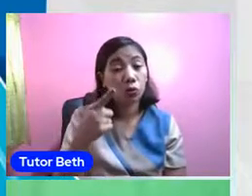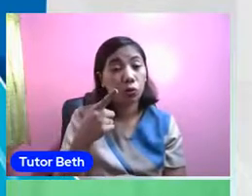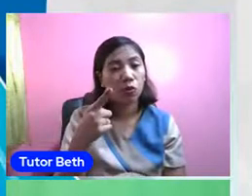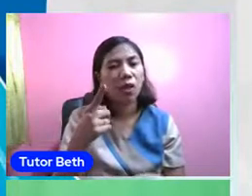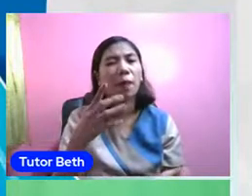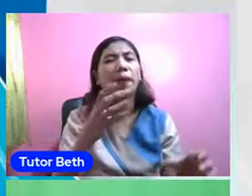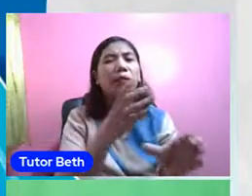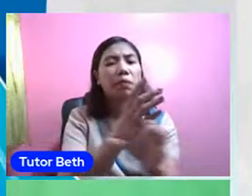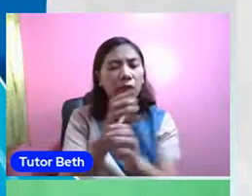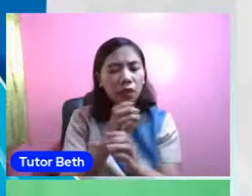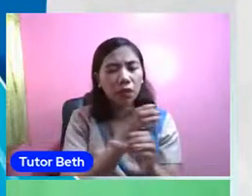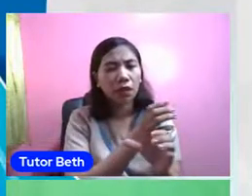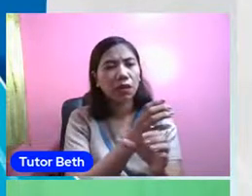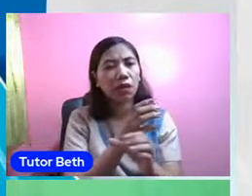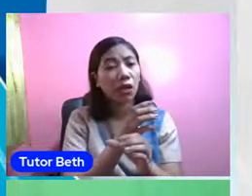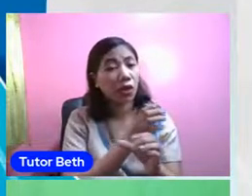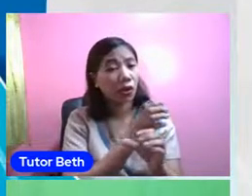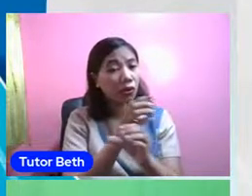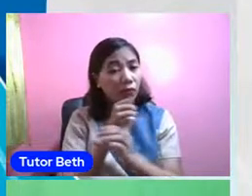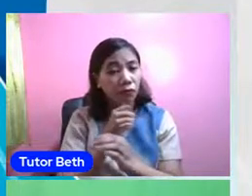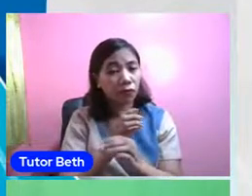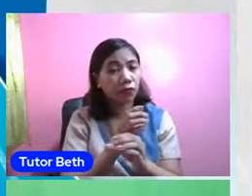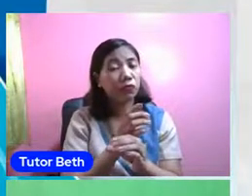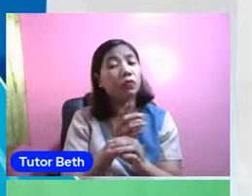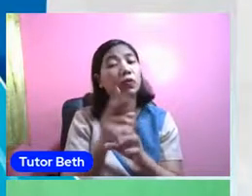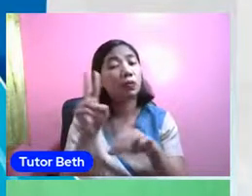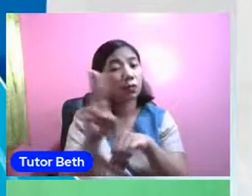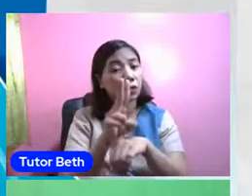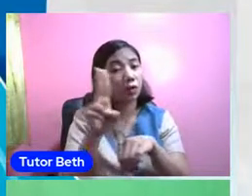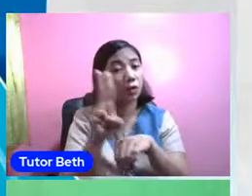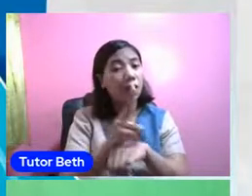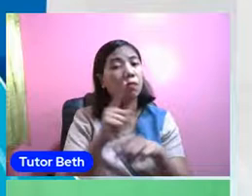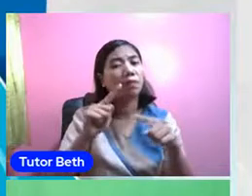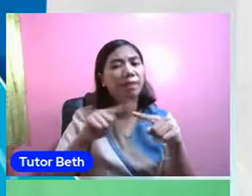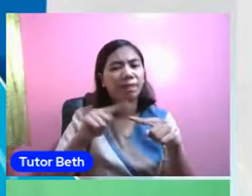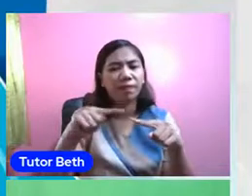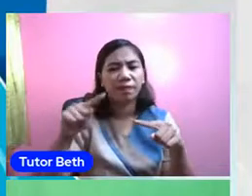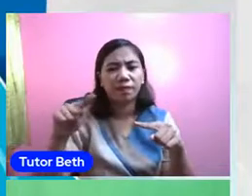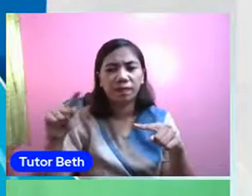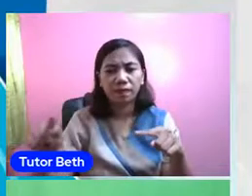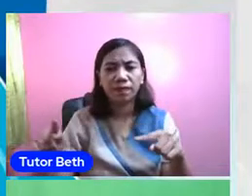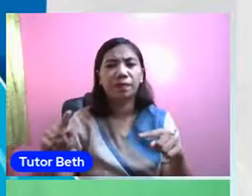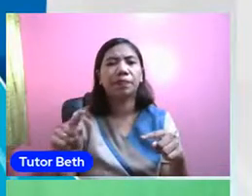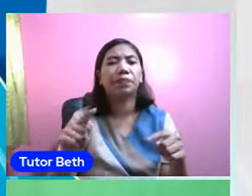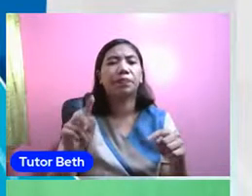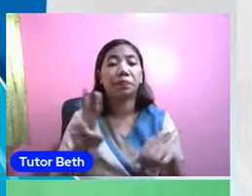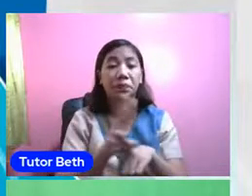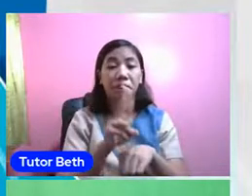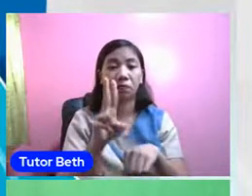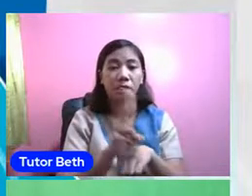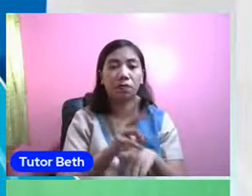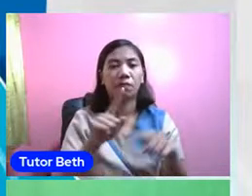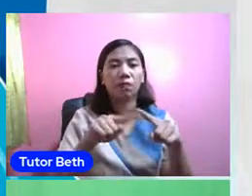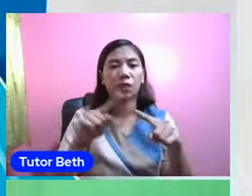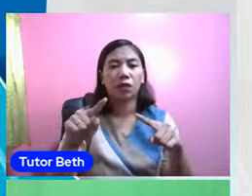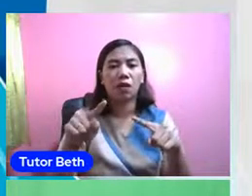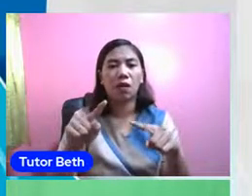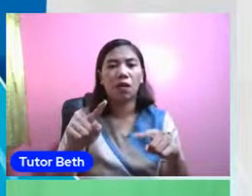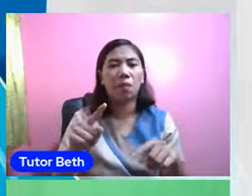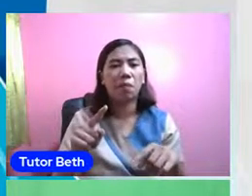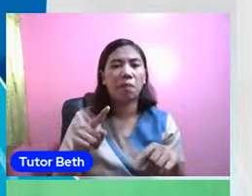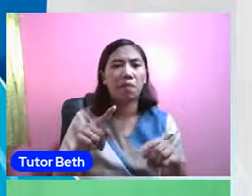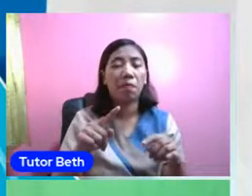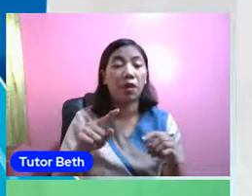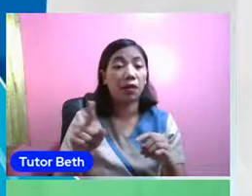kuryente, yung mga sinasaksak natin, dapat maging maingat tayo. Para maiwasan natin o